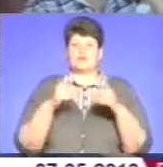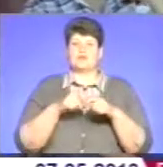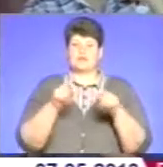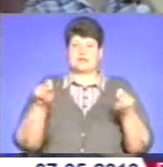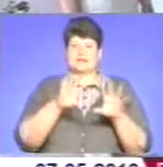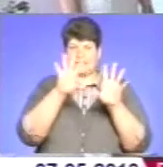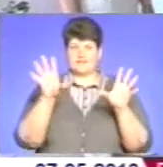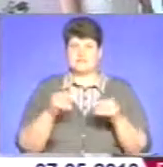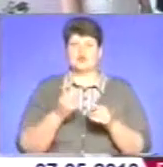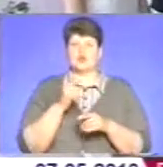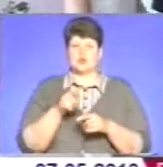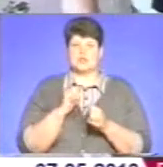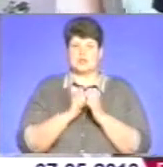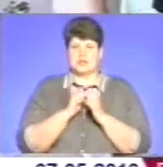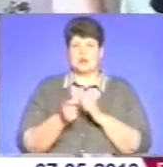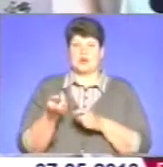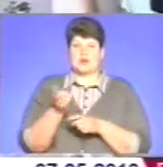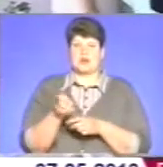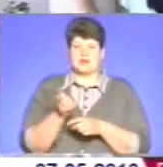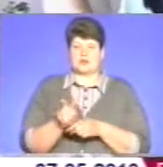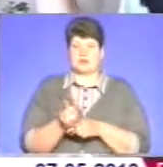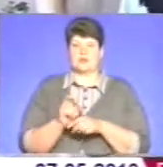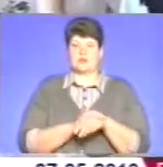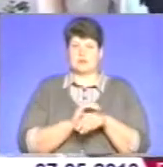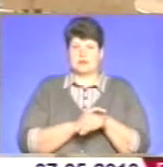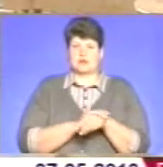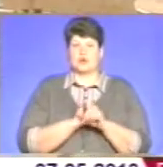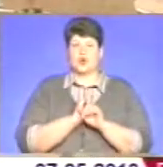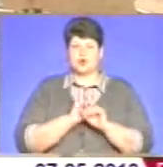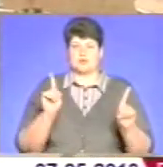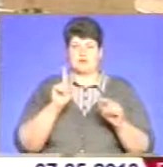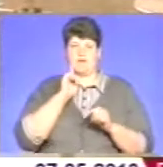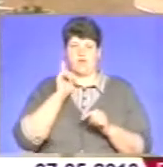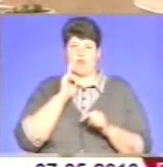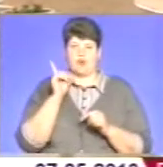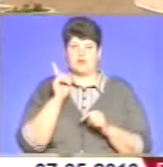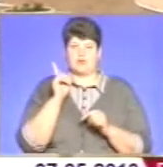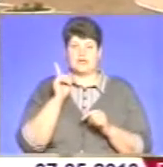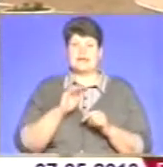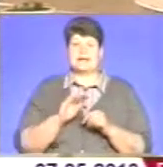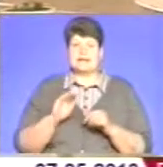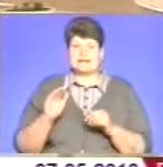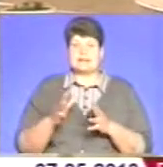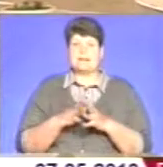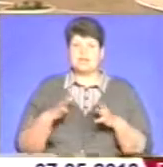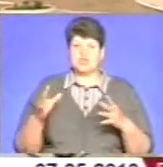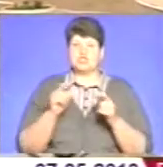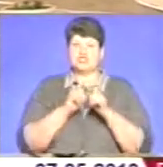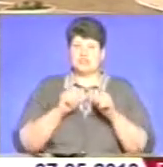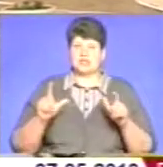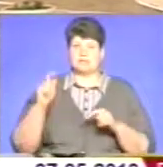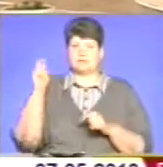часом сюди частіше приїздять благодійники, особливо молодь. Діти стали добріше, певно, з шкіл приїжджають, і